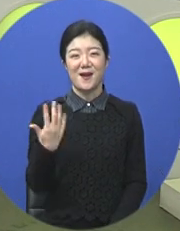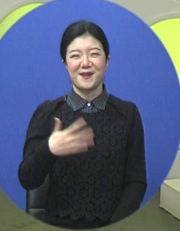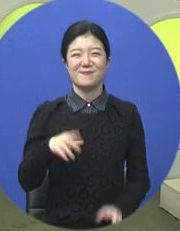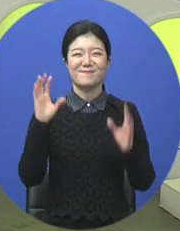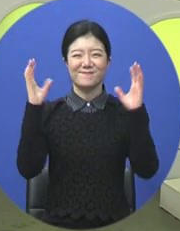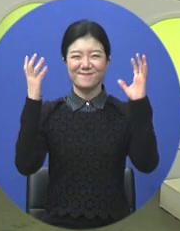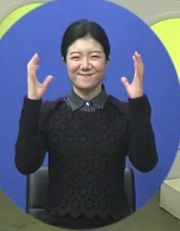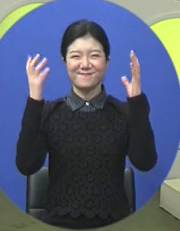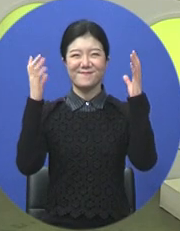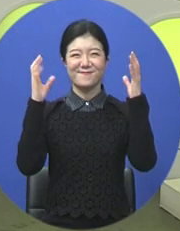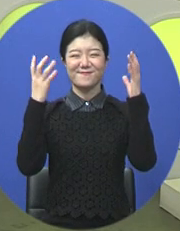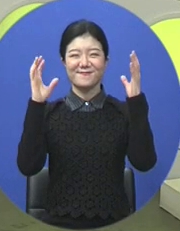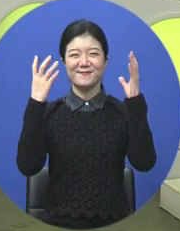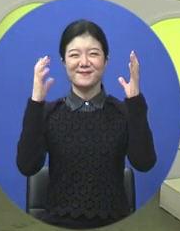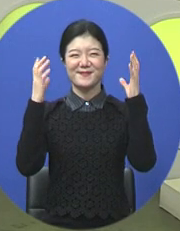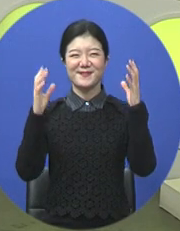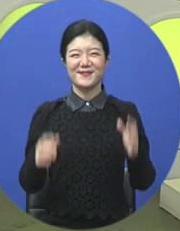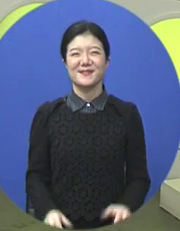1